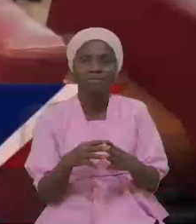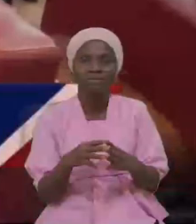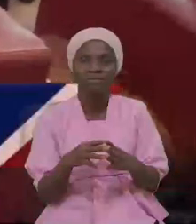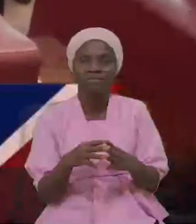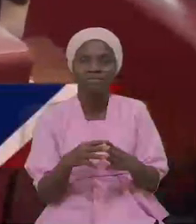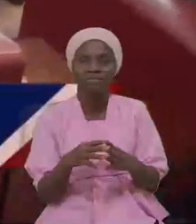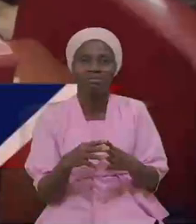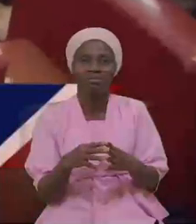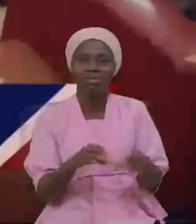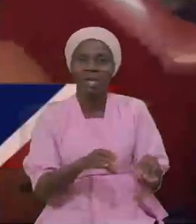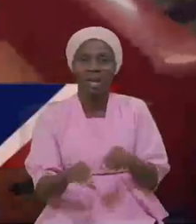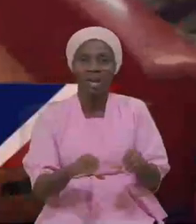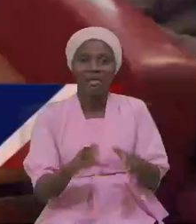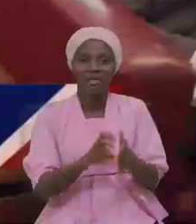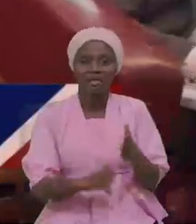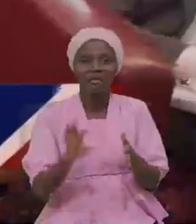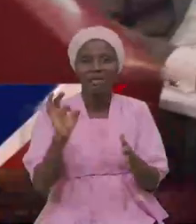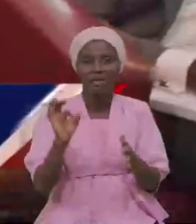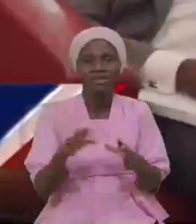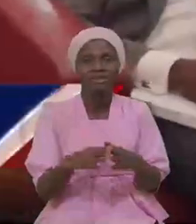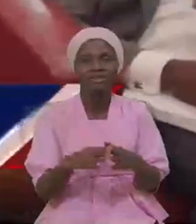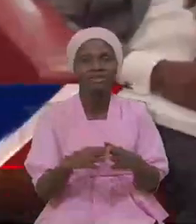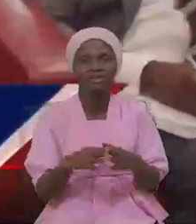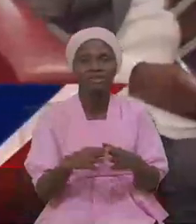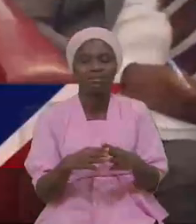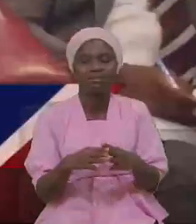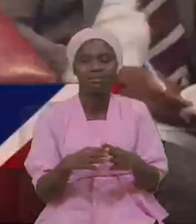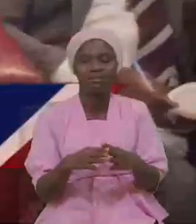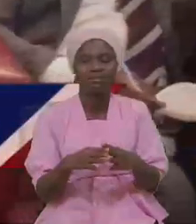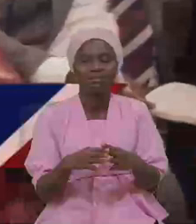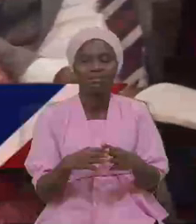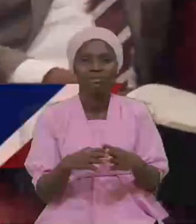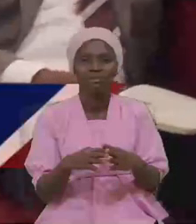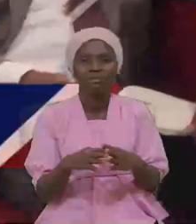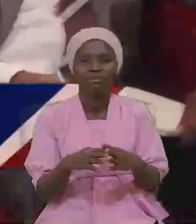Acte 19, verset 18.